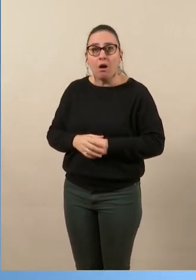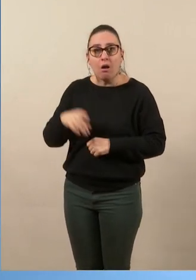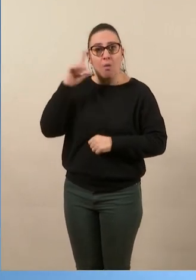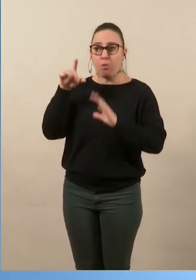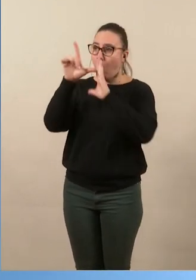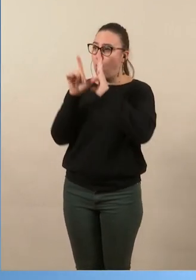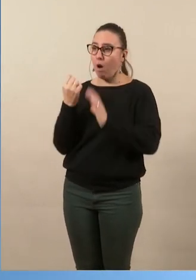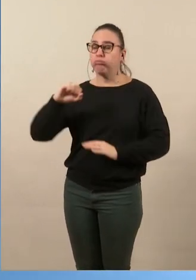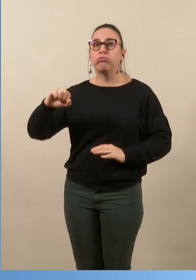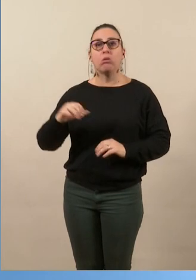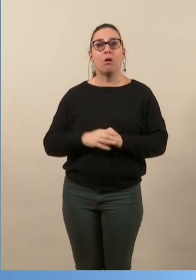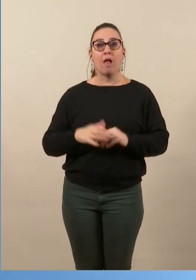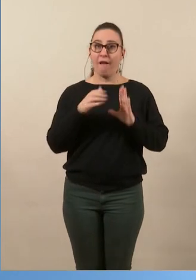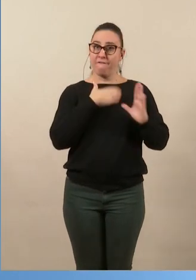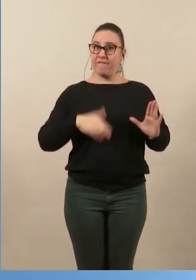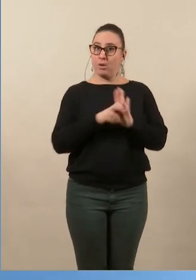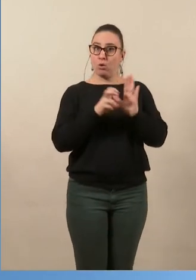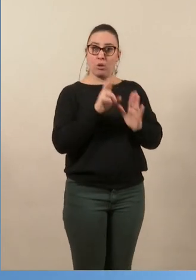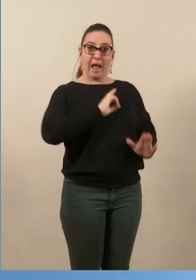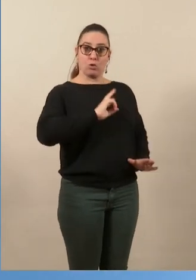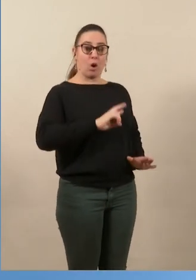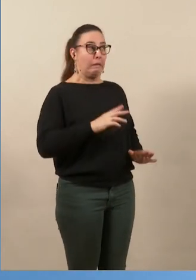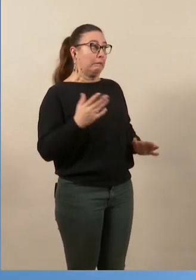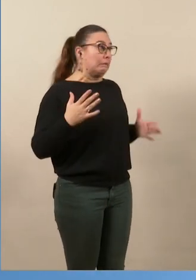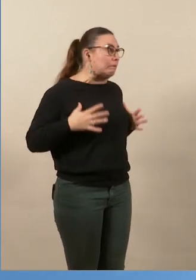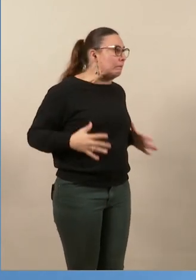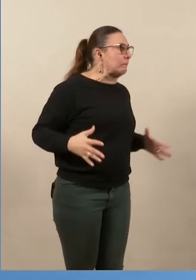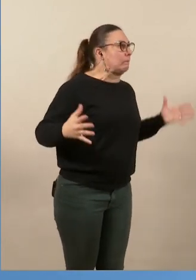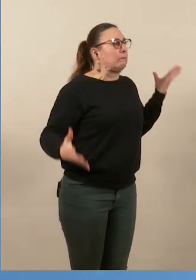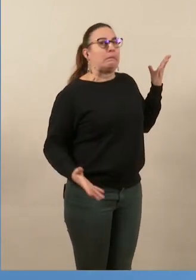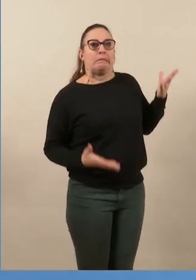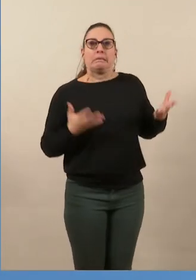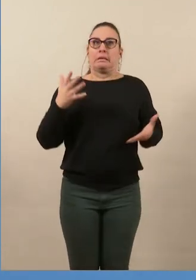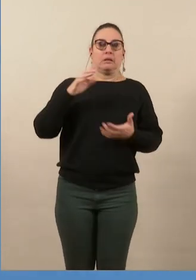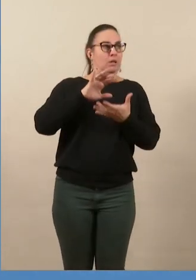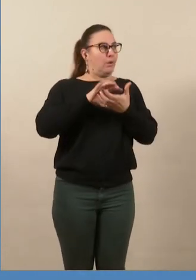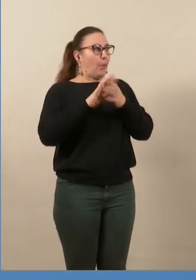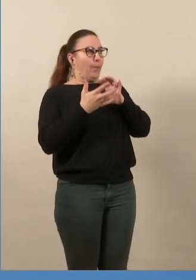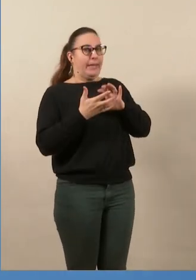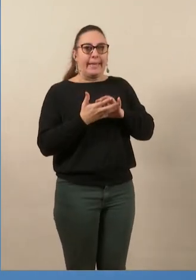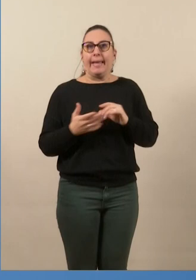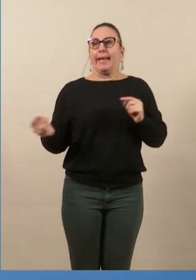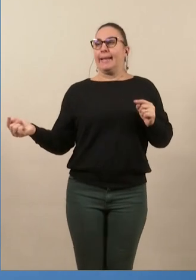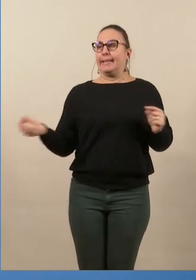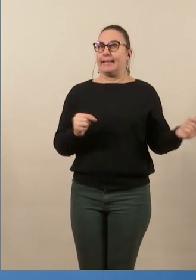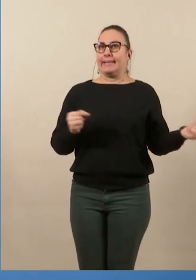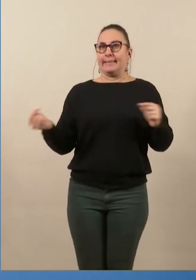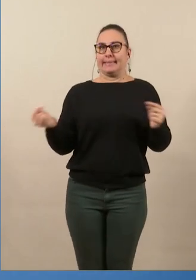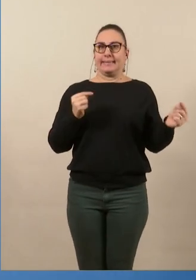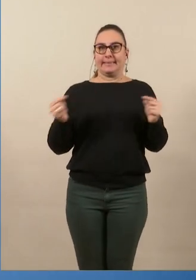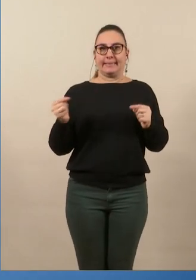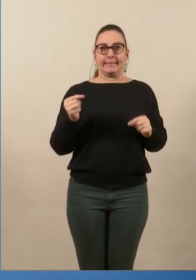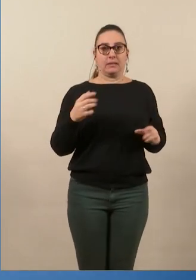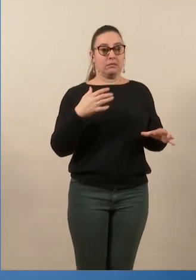règles l'assureur de la ville de grenobble bah nous voilà c'est difficile bon bref l'assureur de la ville de Grenoble